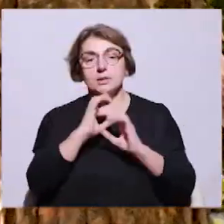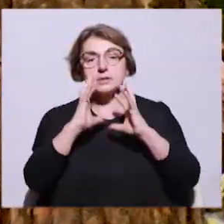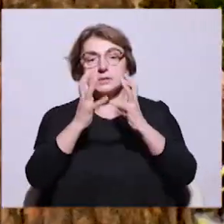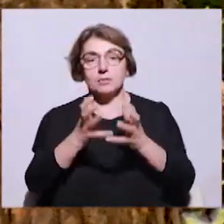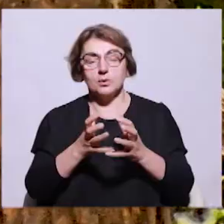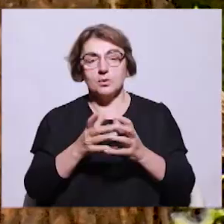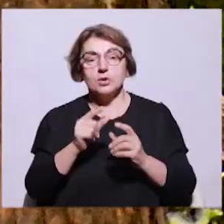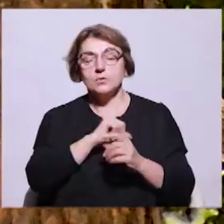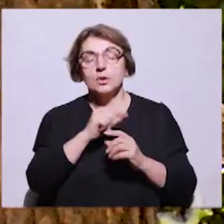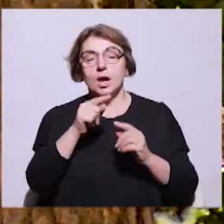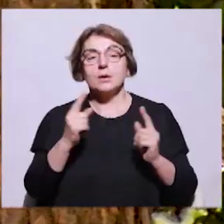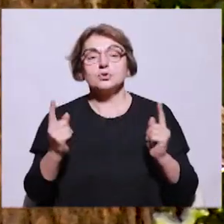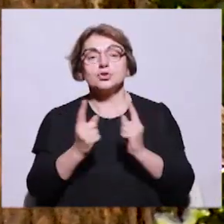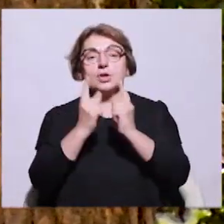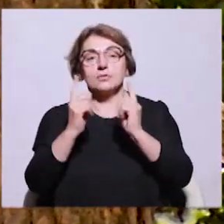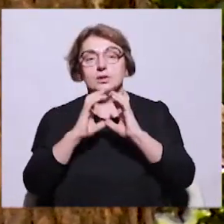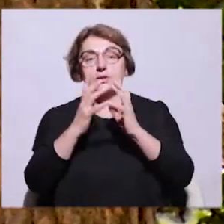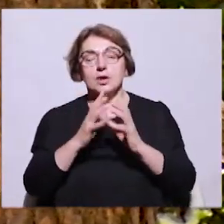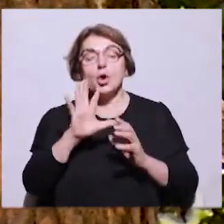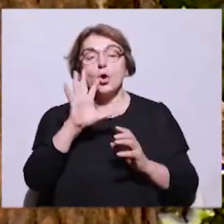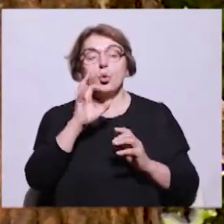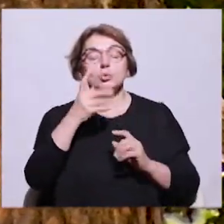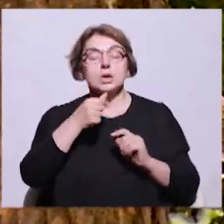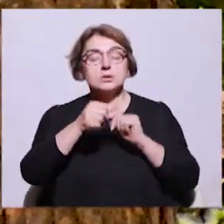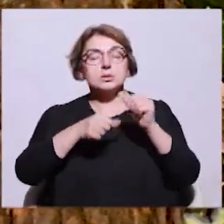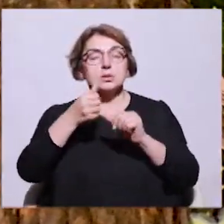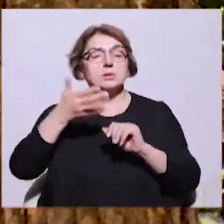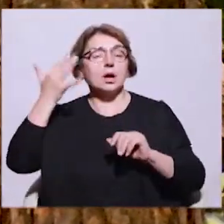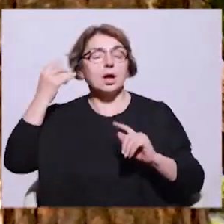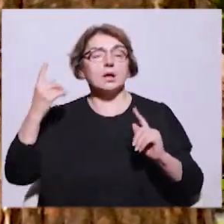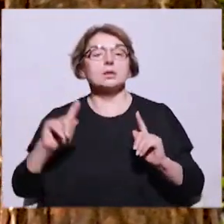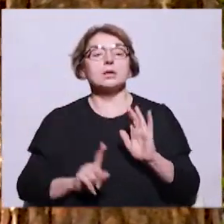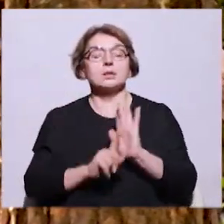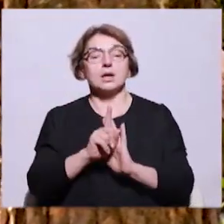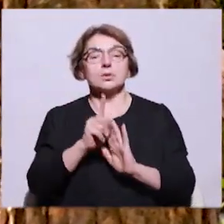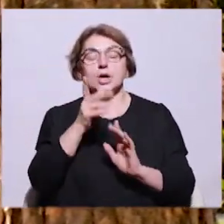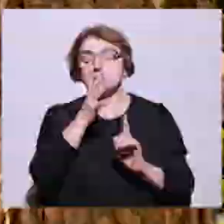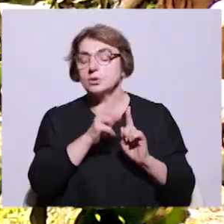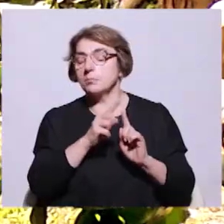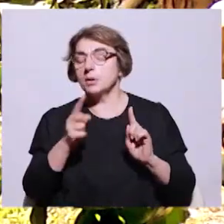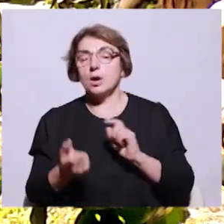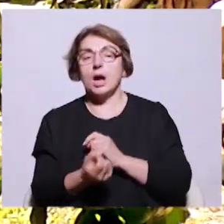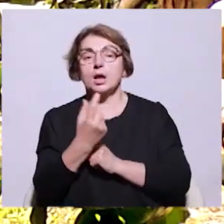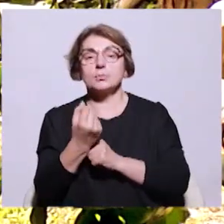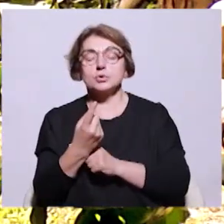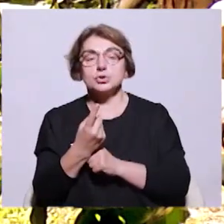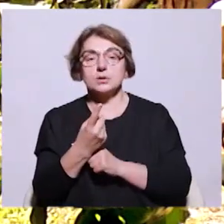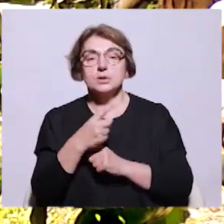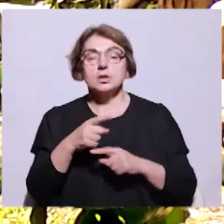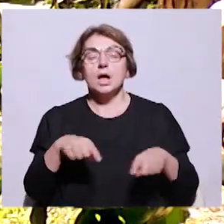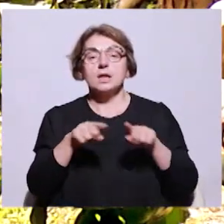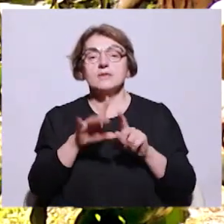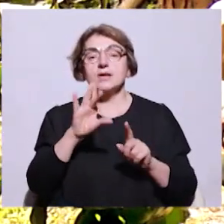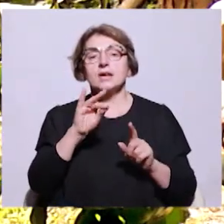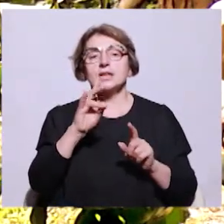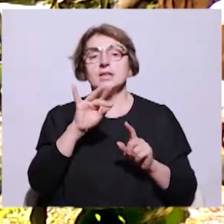აი ამ ცივილიზაციების შეხვედრები დაახლოებით 500 წლის წინ დაიწყო. ეს პერიოდი იყო აღმოჩენების და